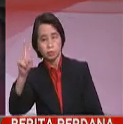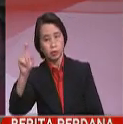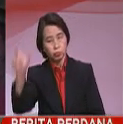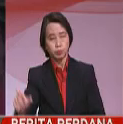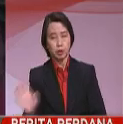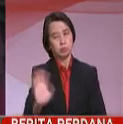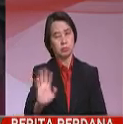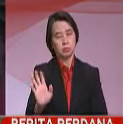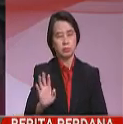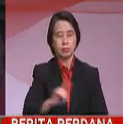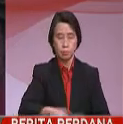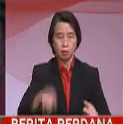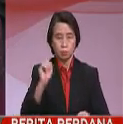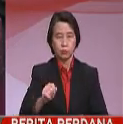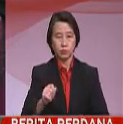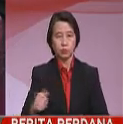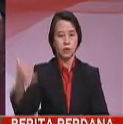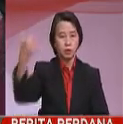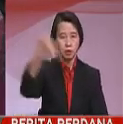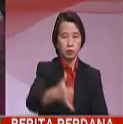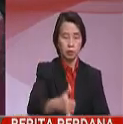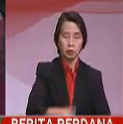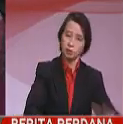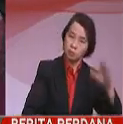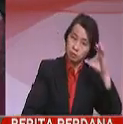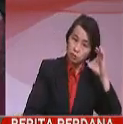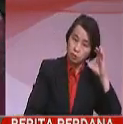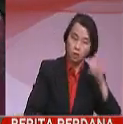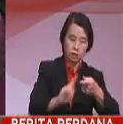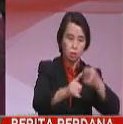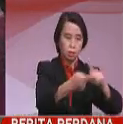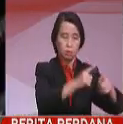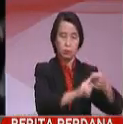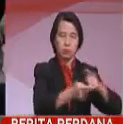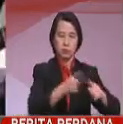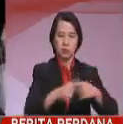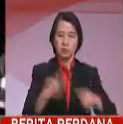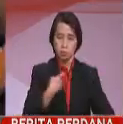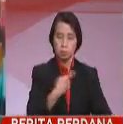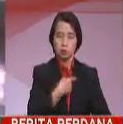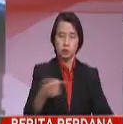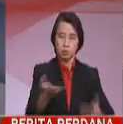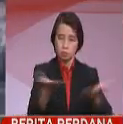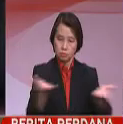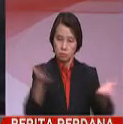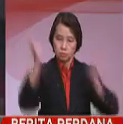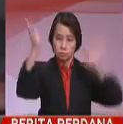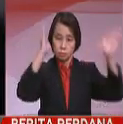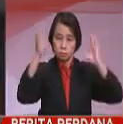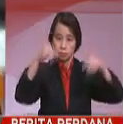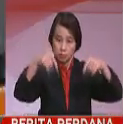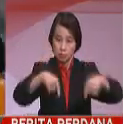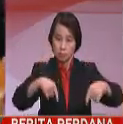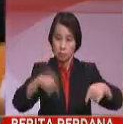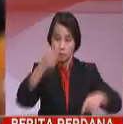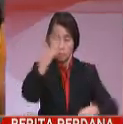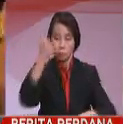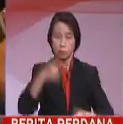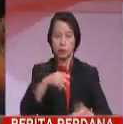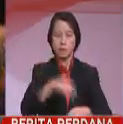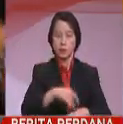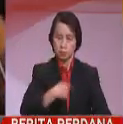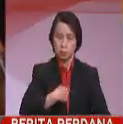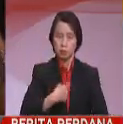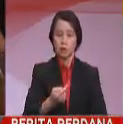saja dan boleh turun padang dan mendengar kepada kawan-kawan kita yang ada dalam Malaysia ni. Sebab pada saya,